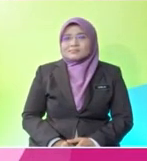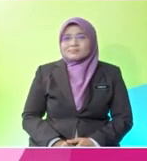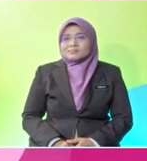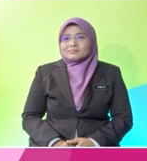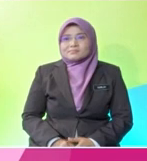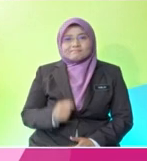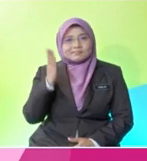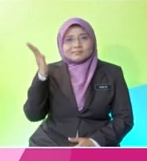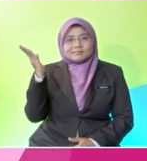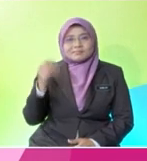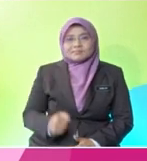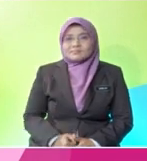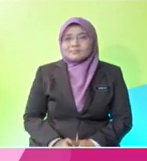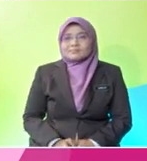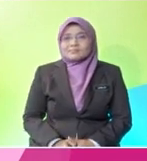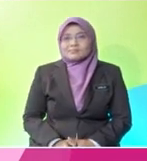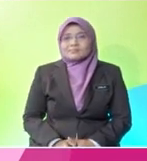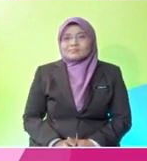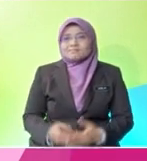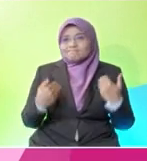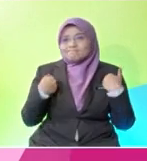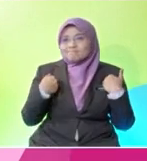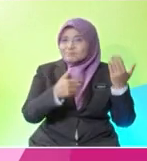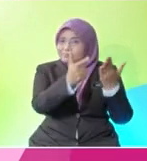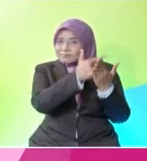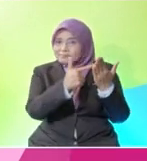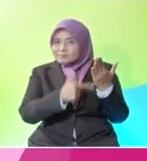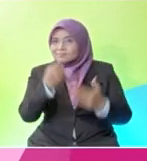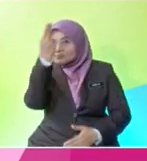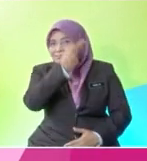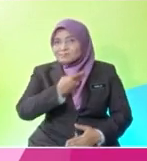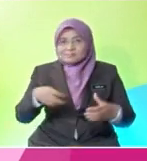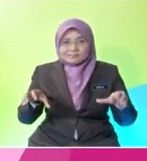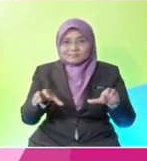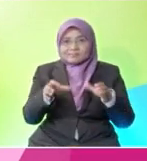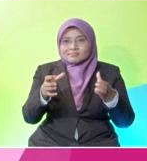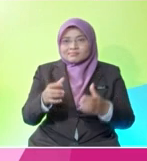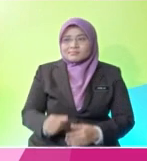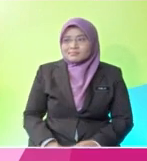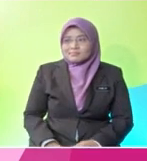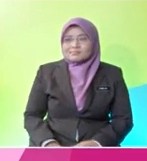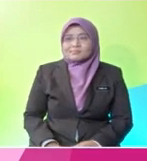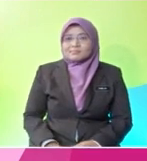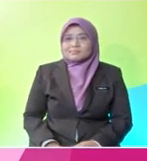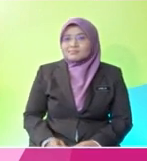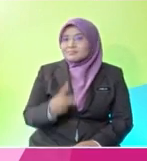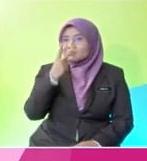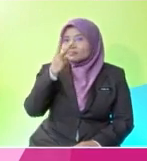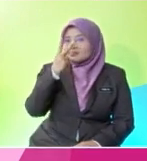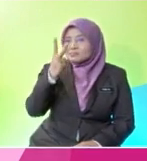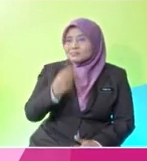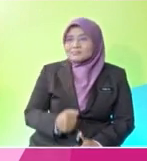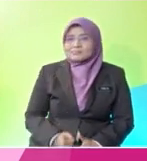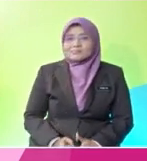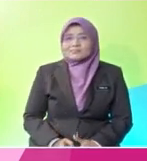haniflah bergantung pada lakaran kan telah ditambah baik ada sense hujan ke situ makruh pengawal ke